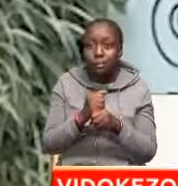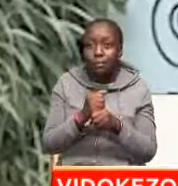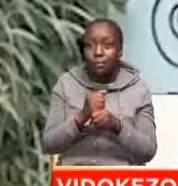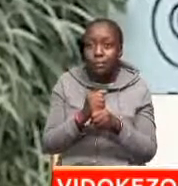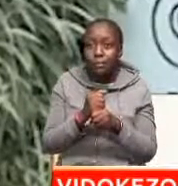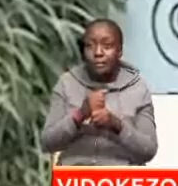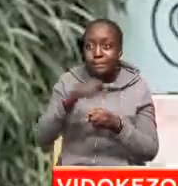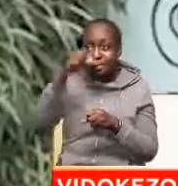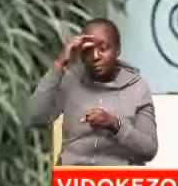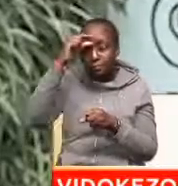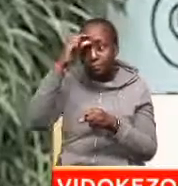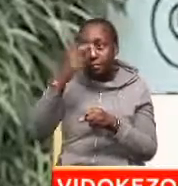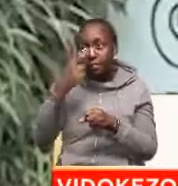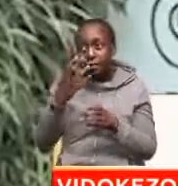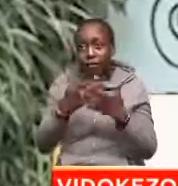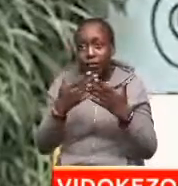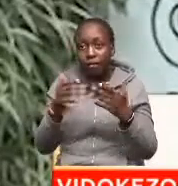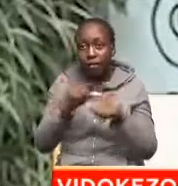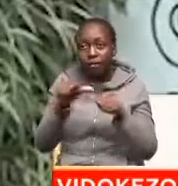iangalie mambo ya ushuru